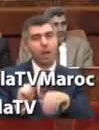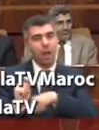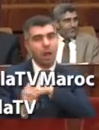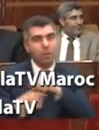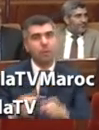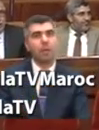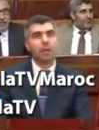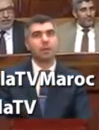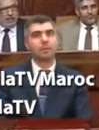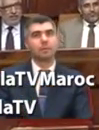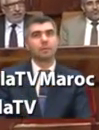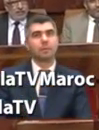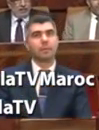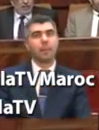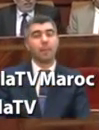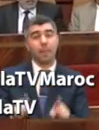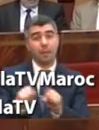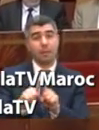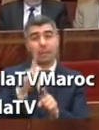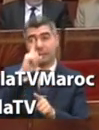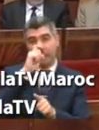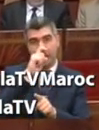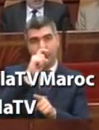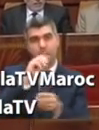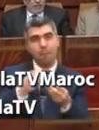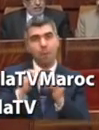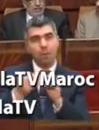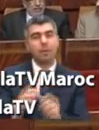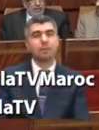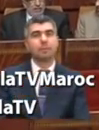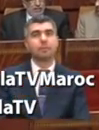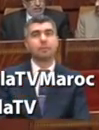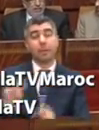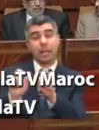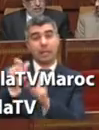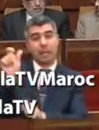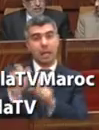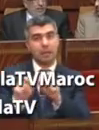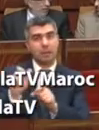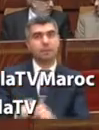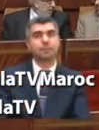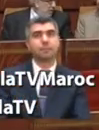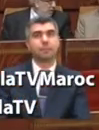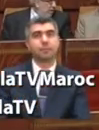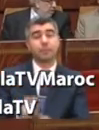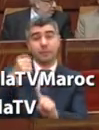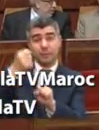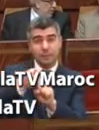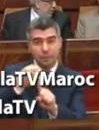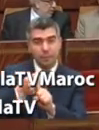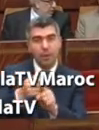يعني كتدير علينا واحد الضغط كبير، بحيث أن هاد الناس رغم المجهودات